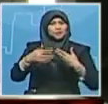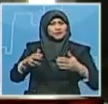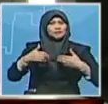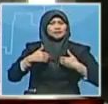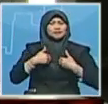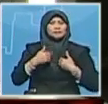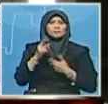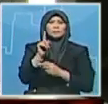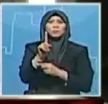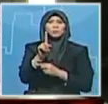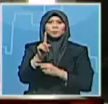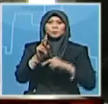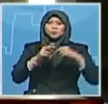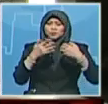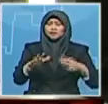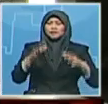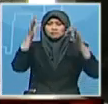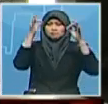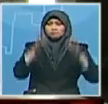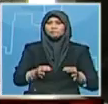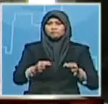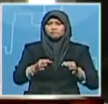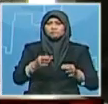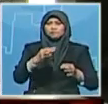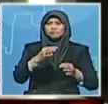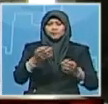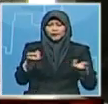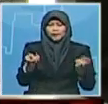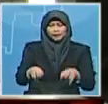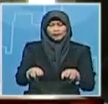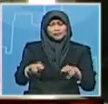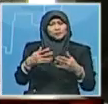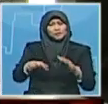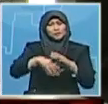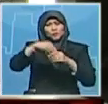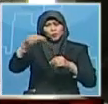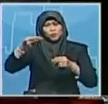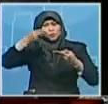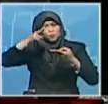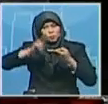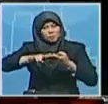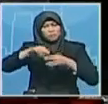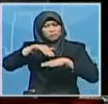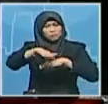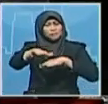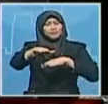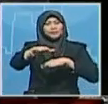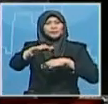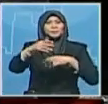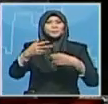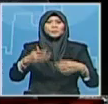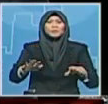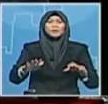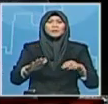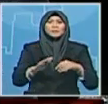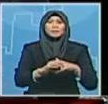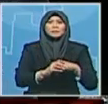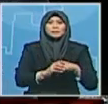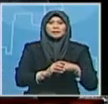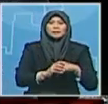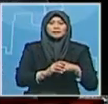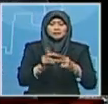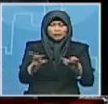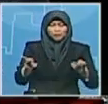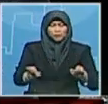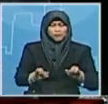lagi yang sudah pun dimuktamadkan tendernya, sudah pun dikeluarkan surat, iaitu di